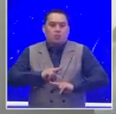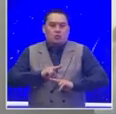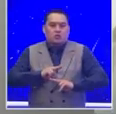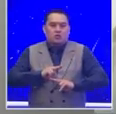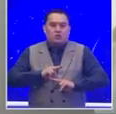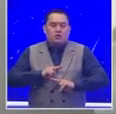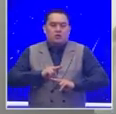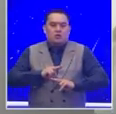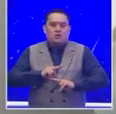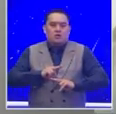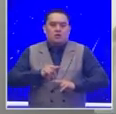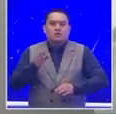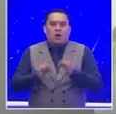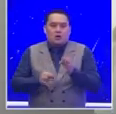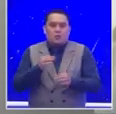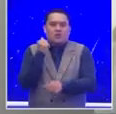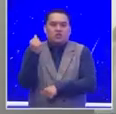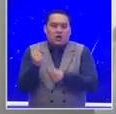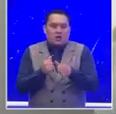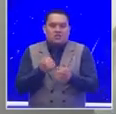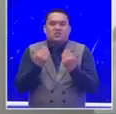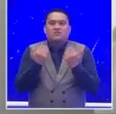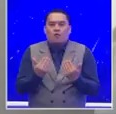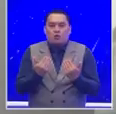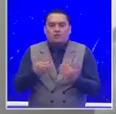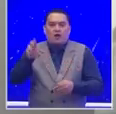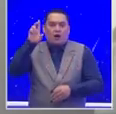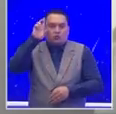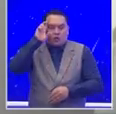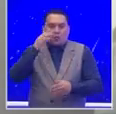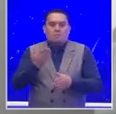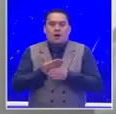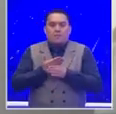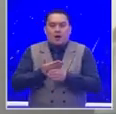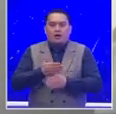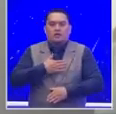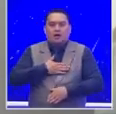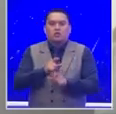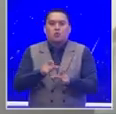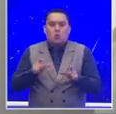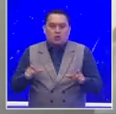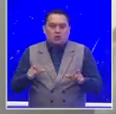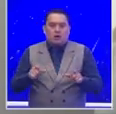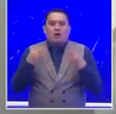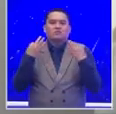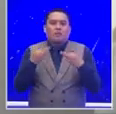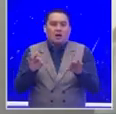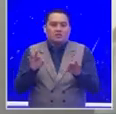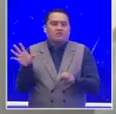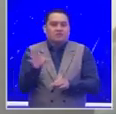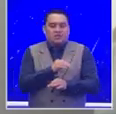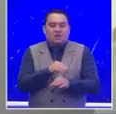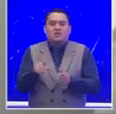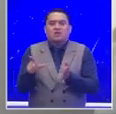раз на горюче-смазочные материалы. И сегодня еще государство нам помогает, нашим людям, который освобождается от всех